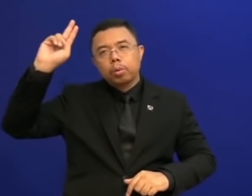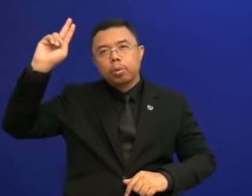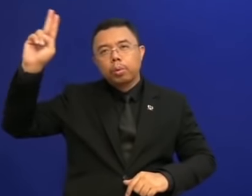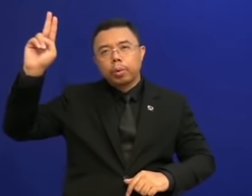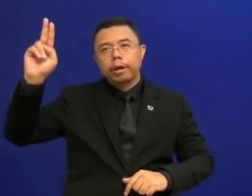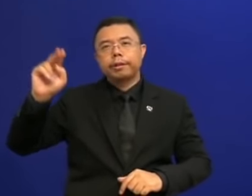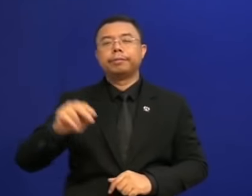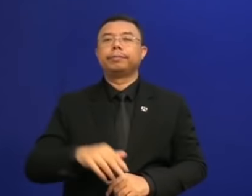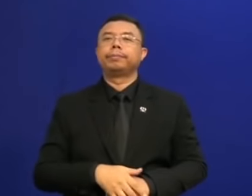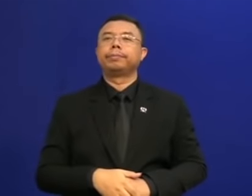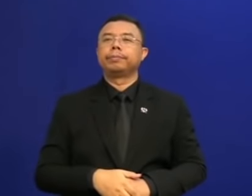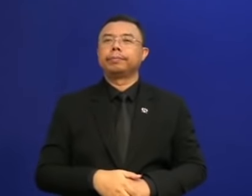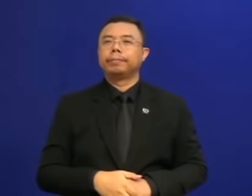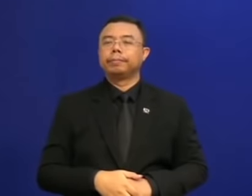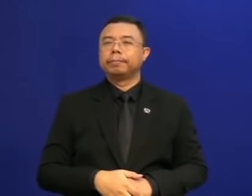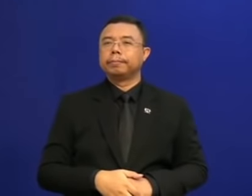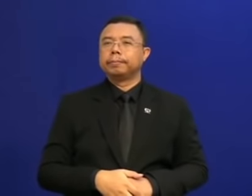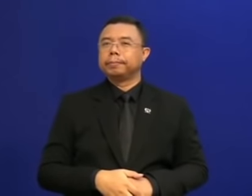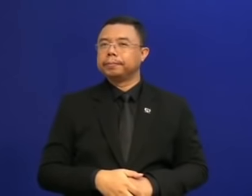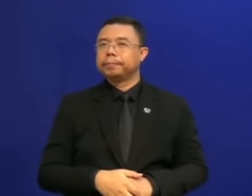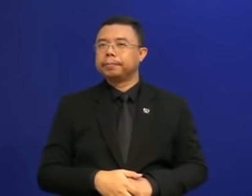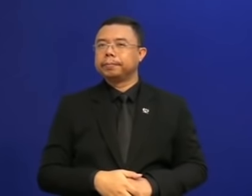pengadilan Tuhan.